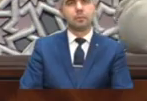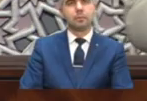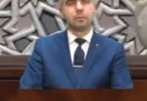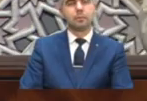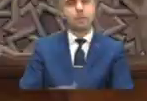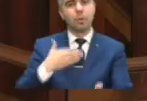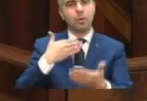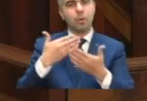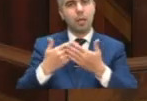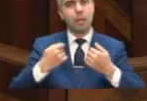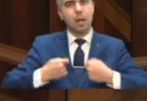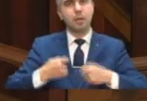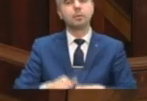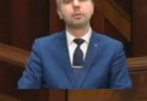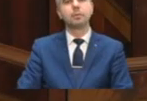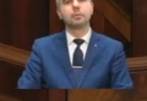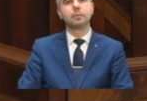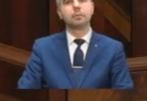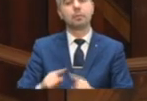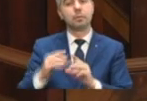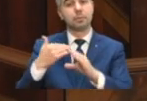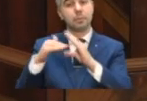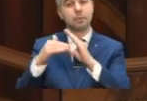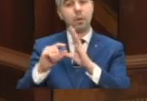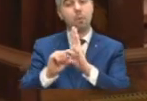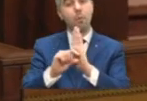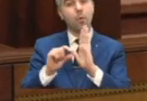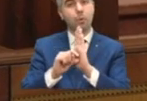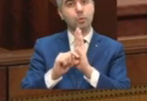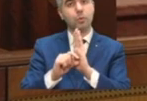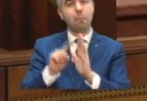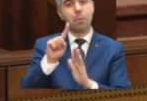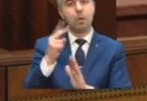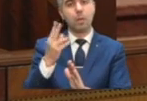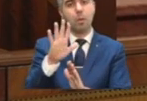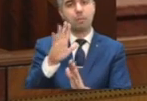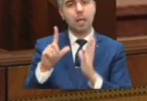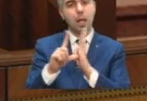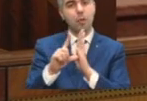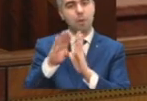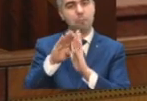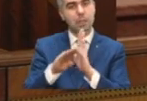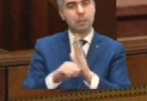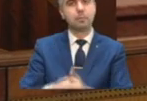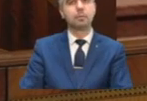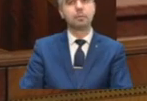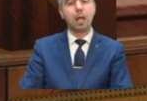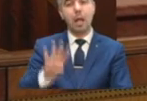شكرا سيدة الرئيسة. احنا تقدمنا بهذا الموضوع في إطار المادة 152 من النظام الداخلي